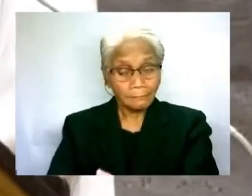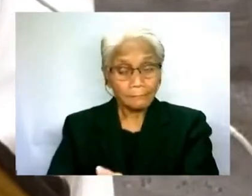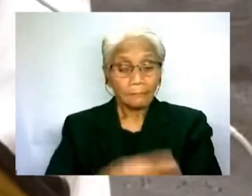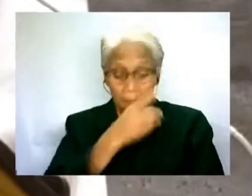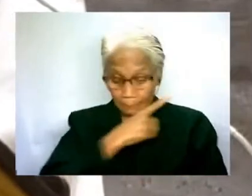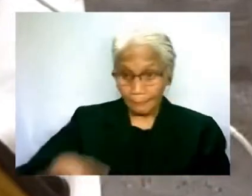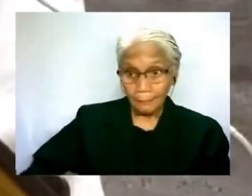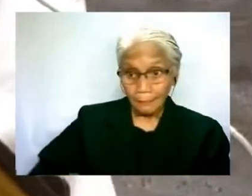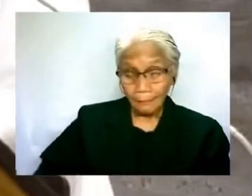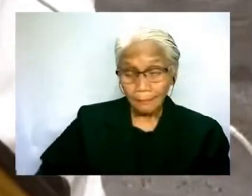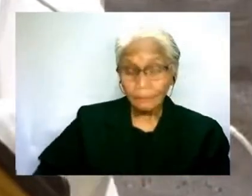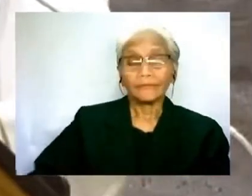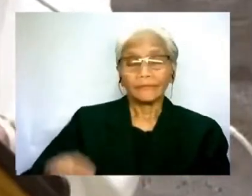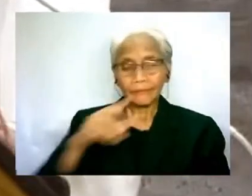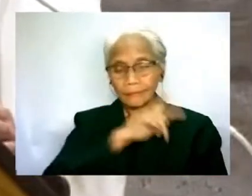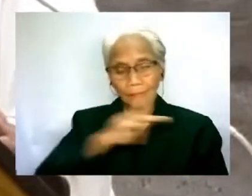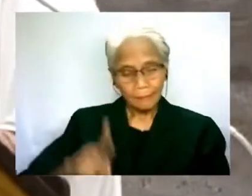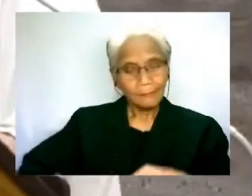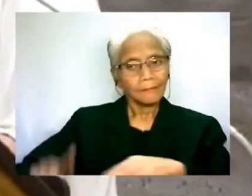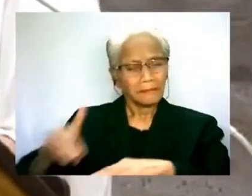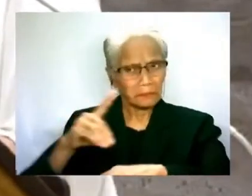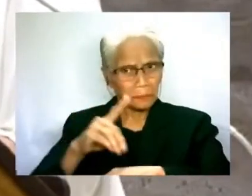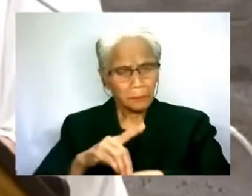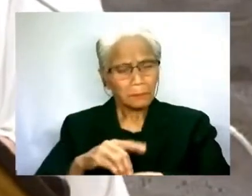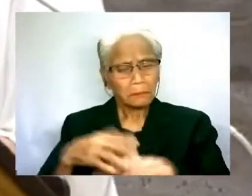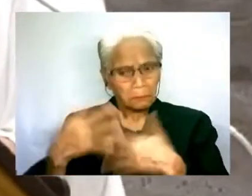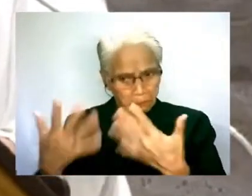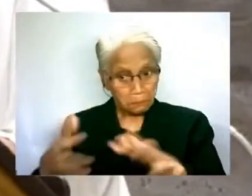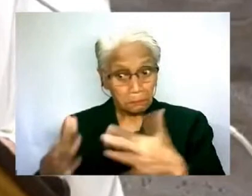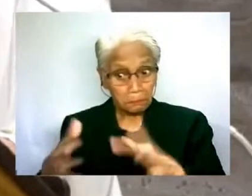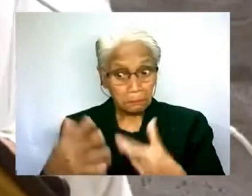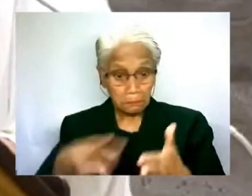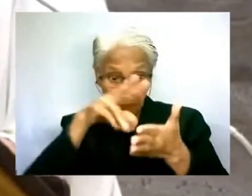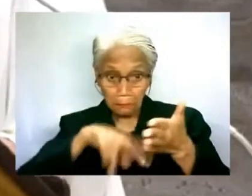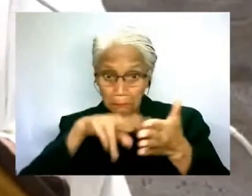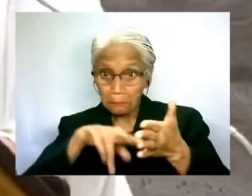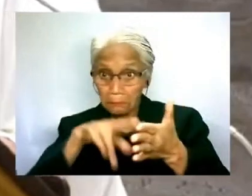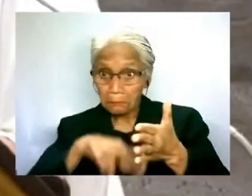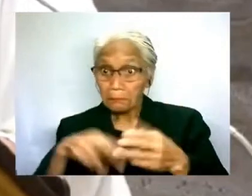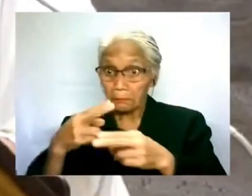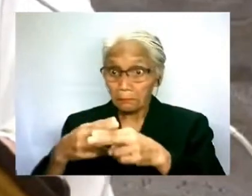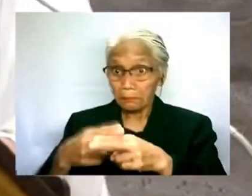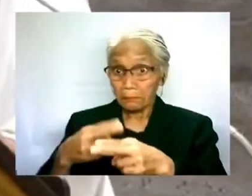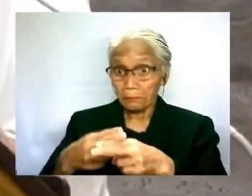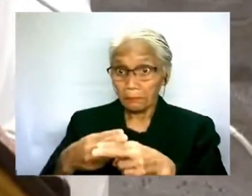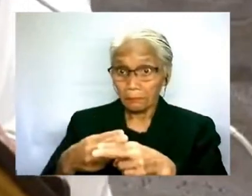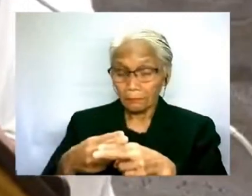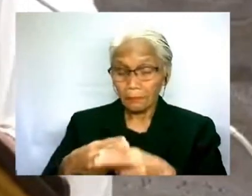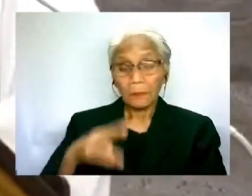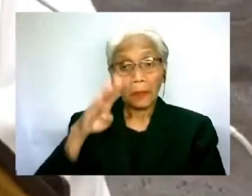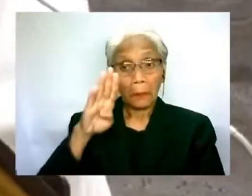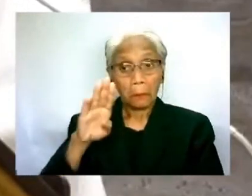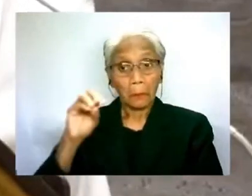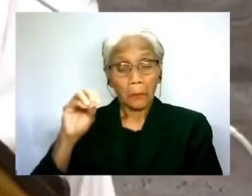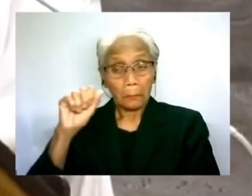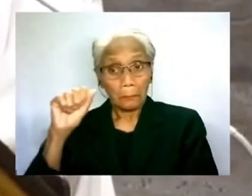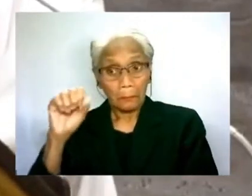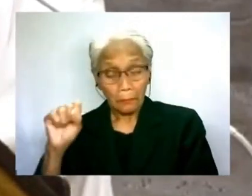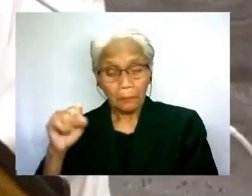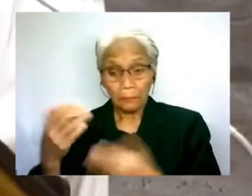kaharian. Nabasa rin natin ang pangalan ni Boaz o Boaz sa ating